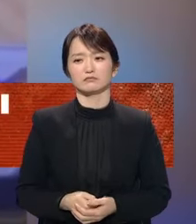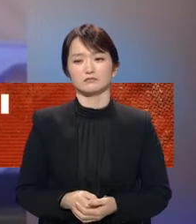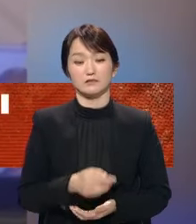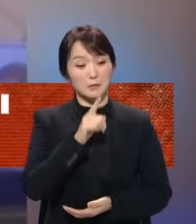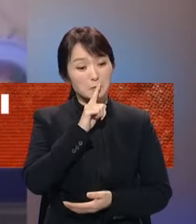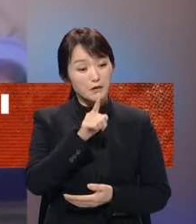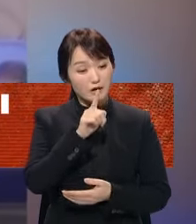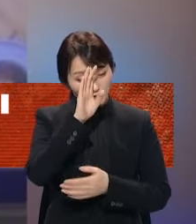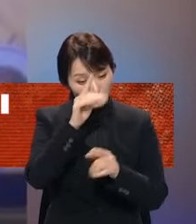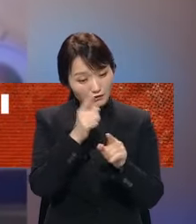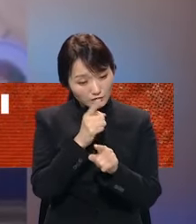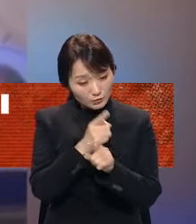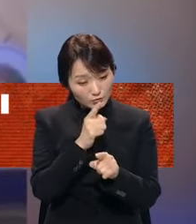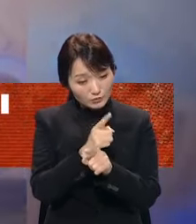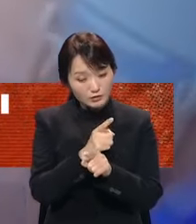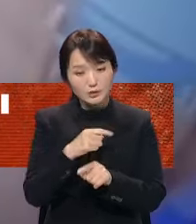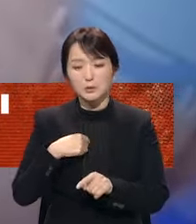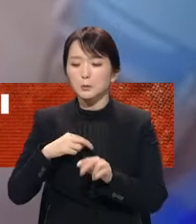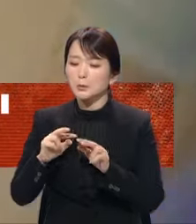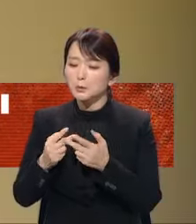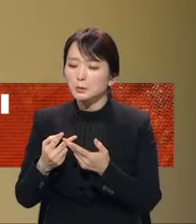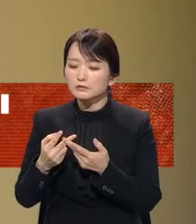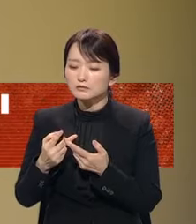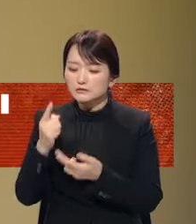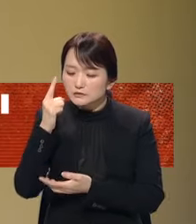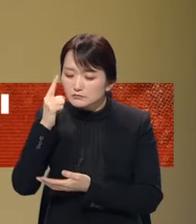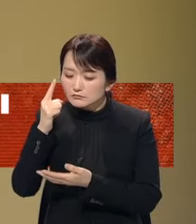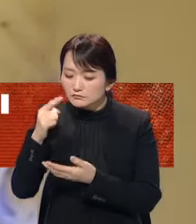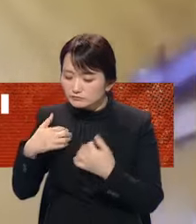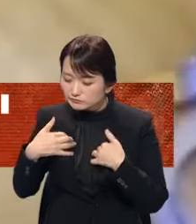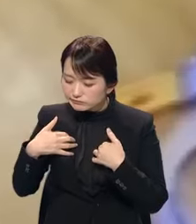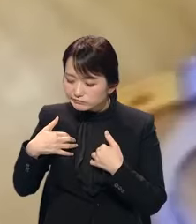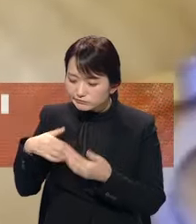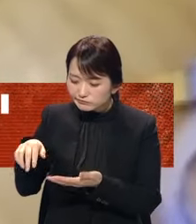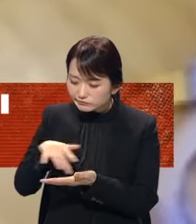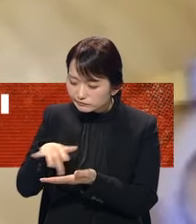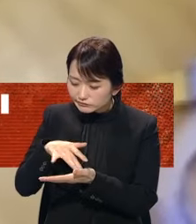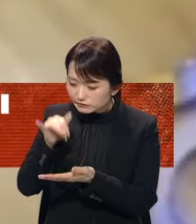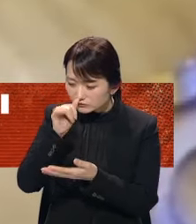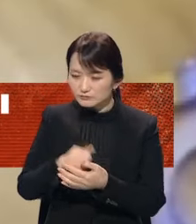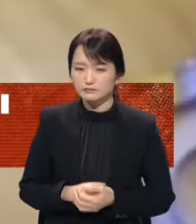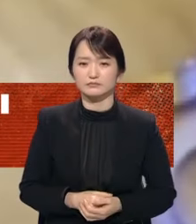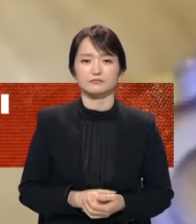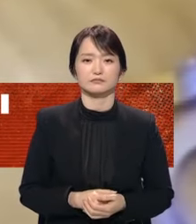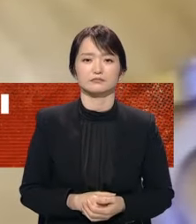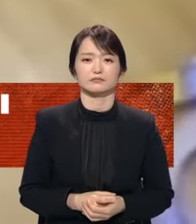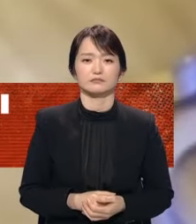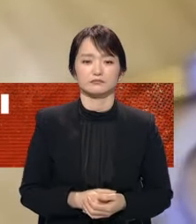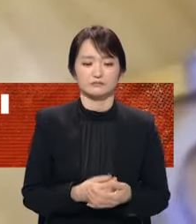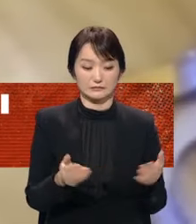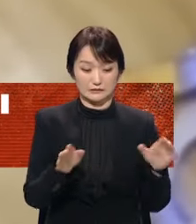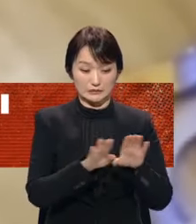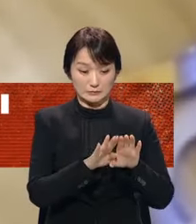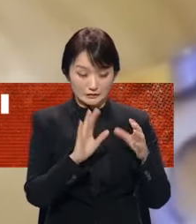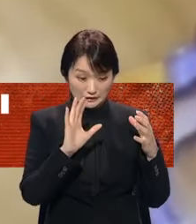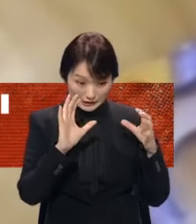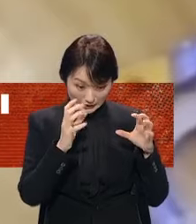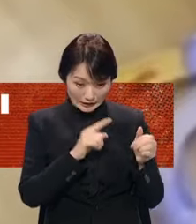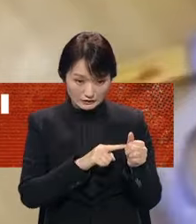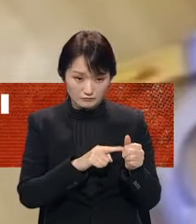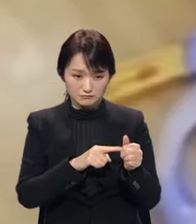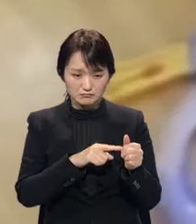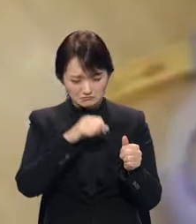치료를 해야 될 거 아니에요. 본인 혼자 휴대폰 게임만 하고 또 아무 이유 없이 장애 아동들을 저렇게 밀거나